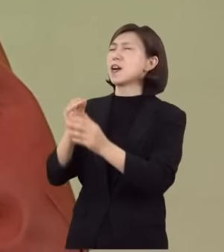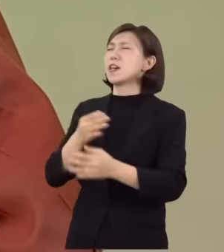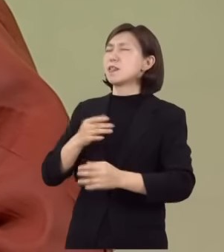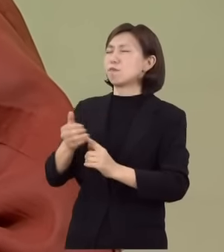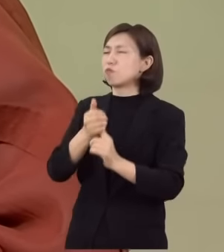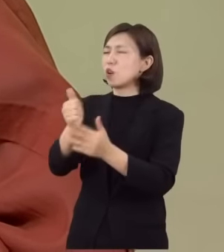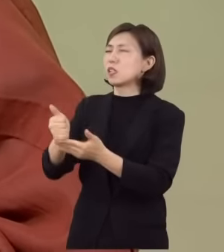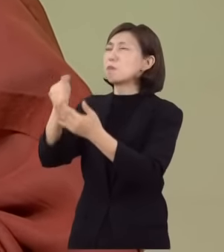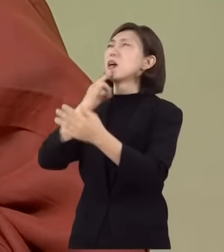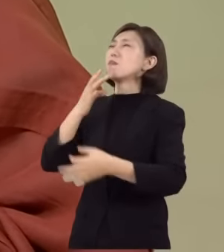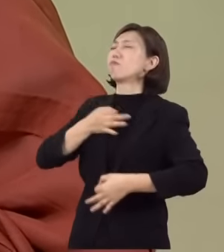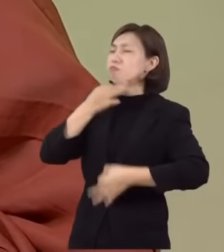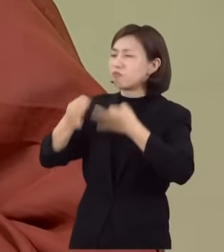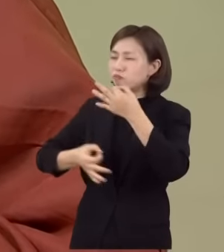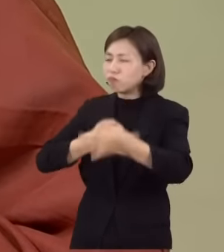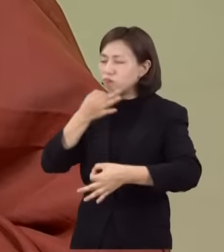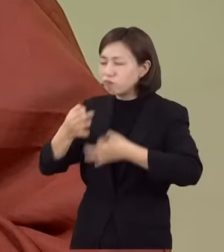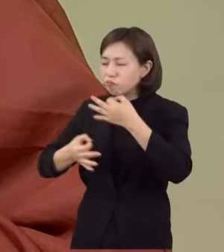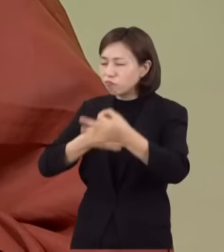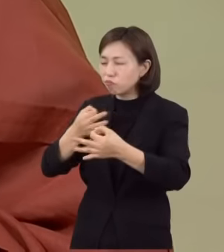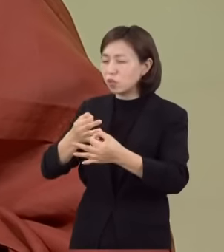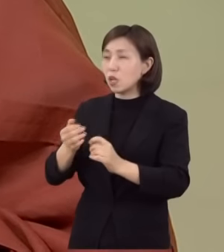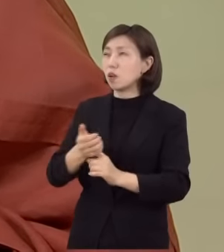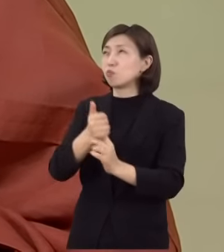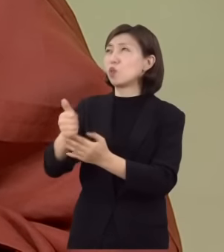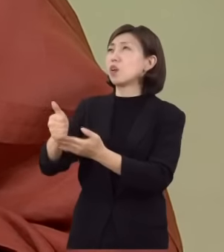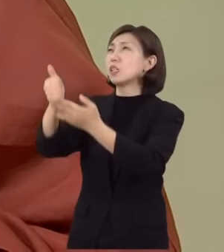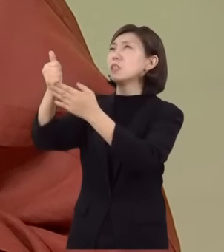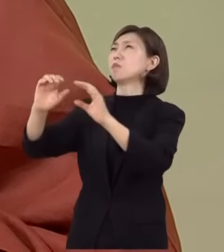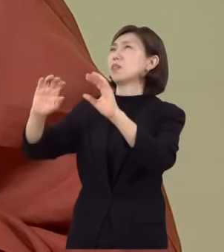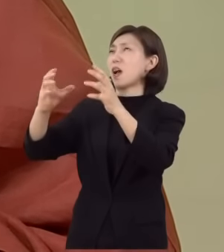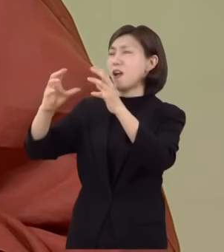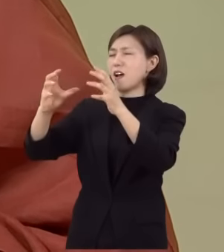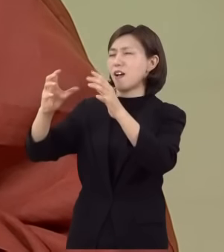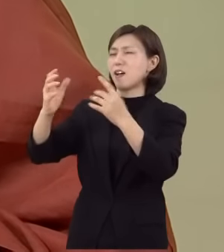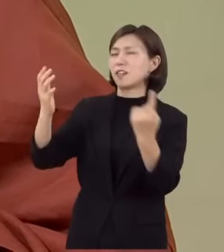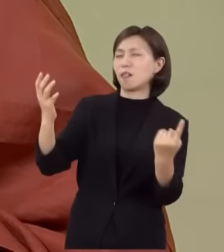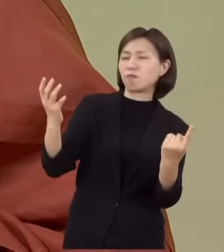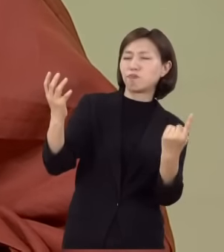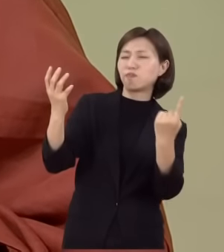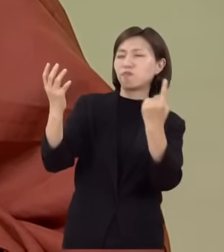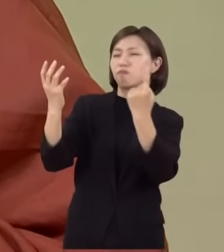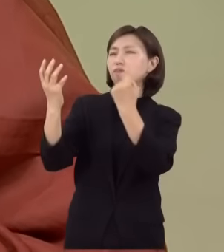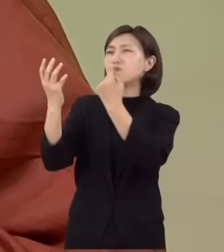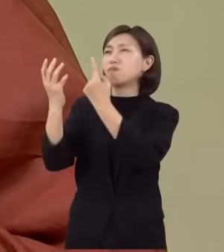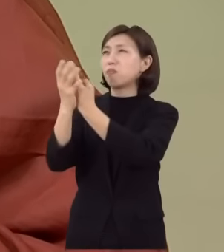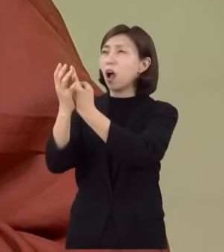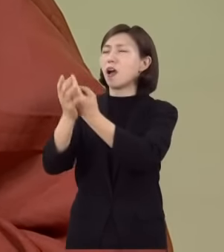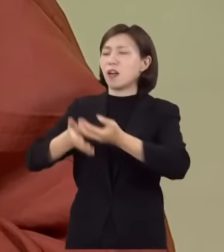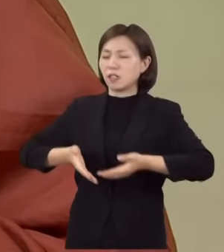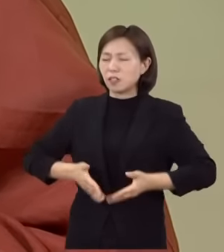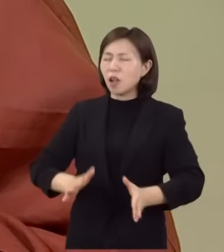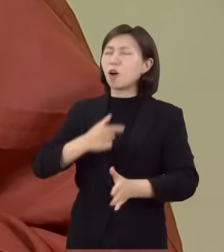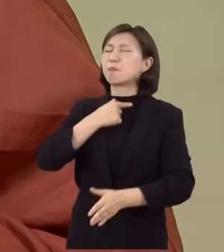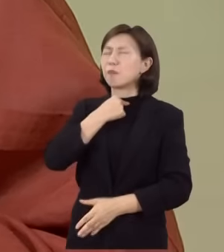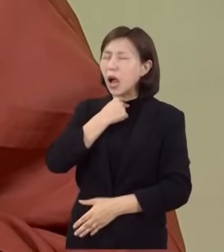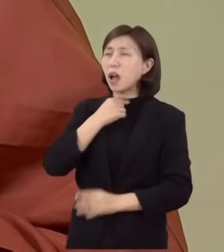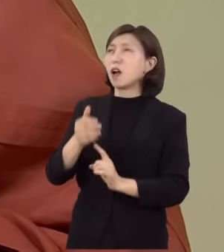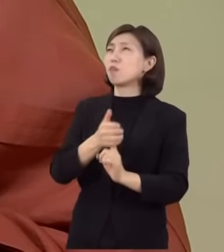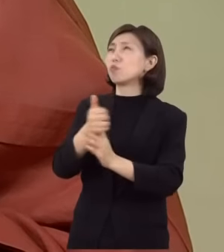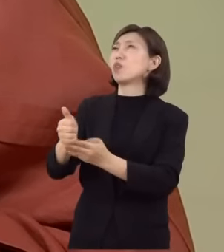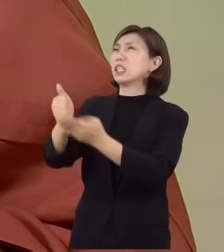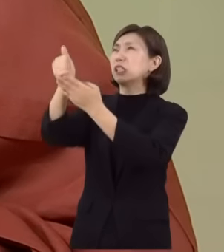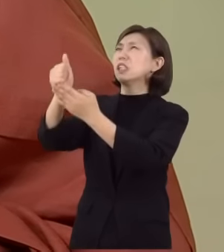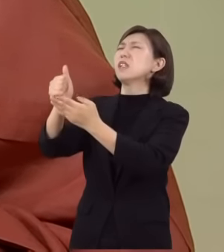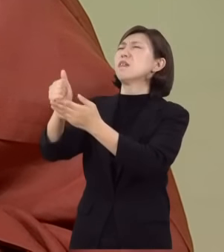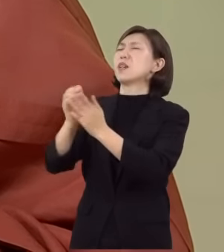때 죽더라도 극락세계 부처님 계신 불국토에 제가 태어나게 해주십시오 오직